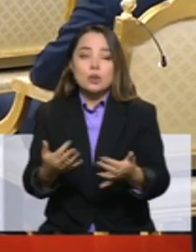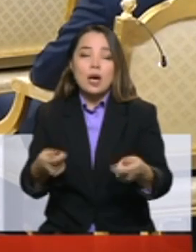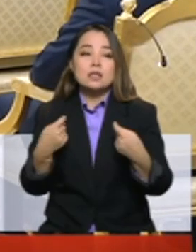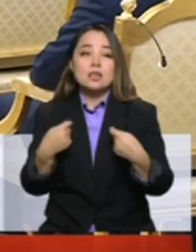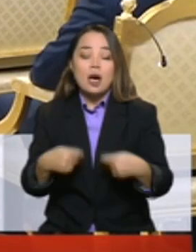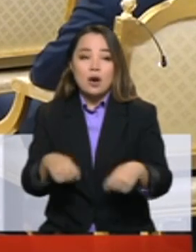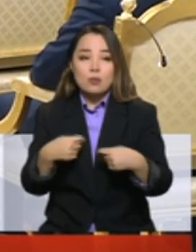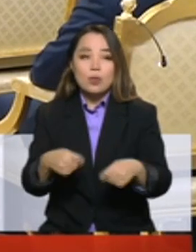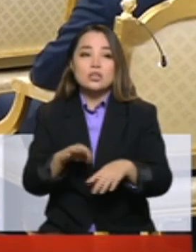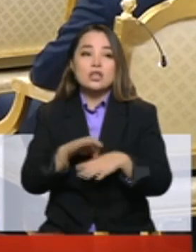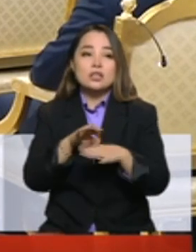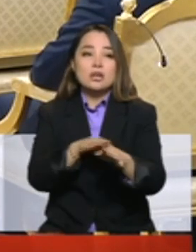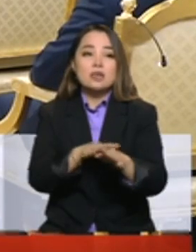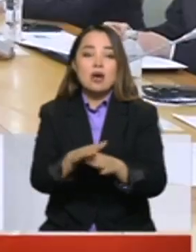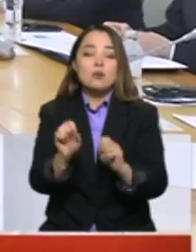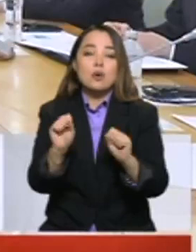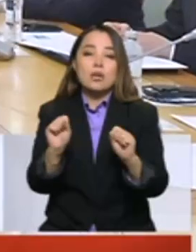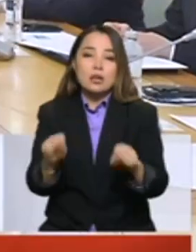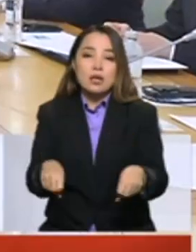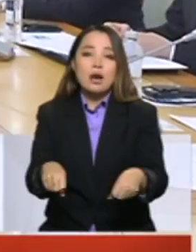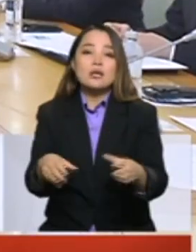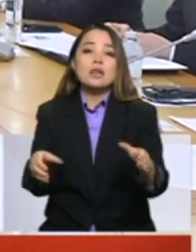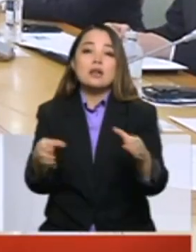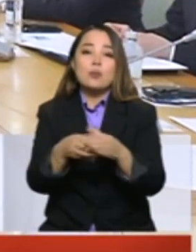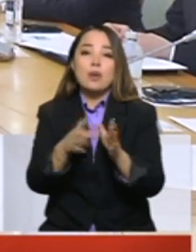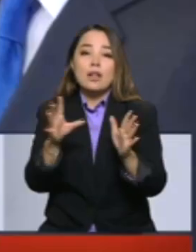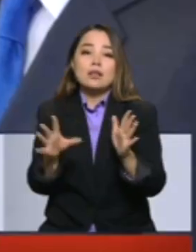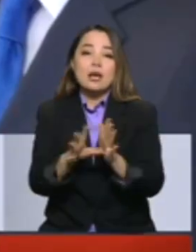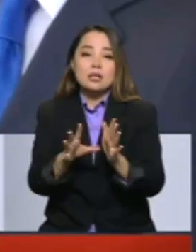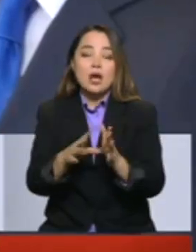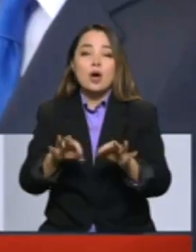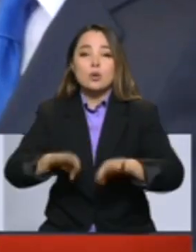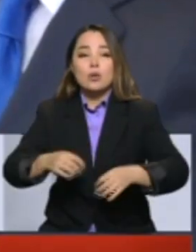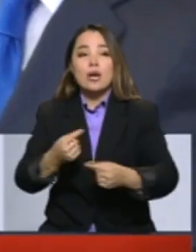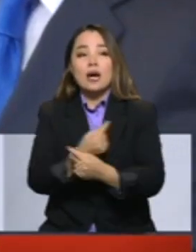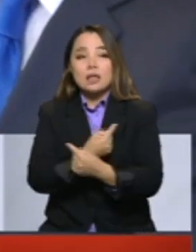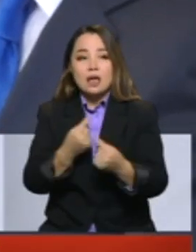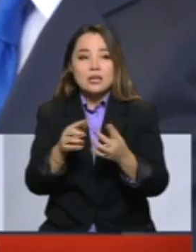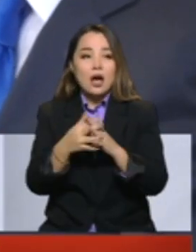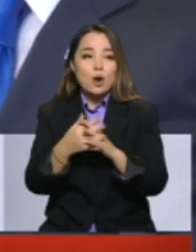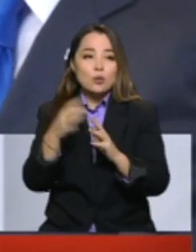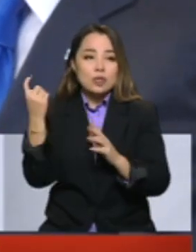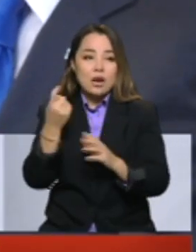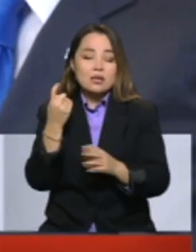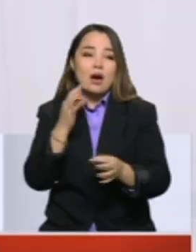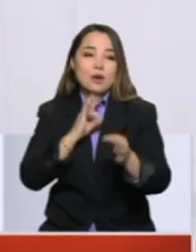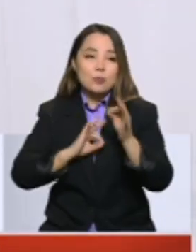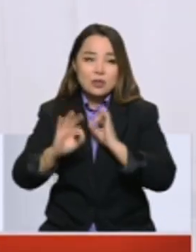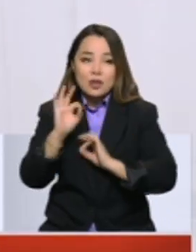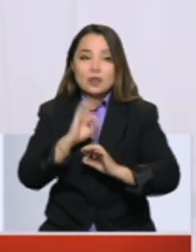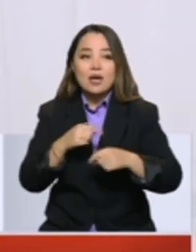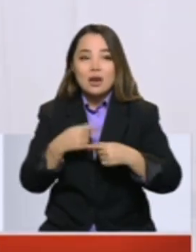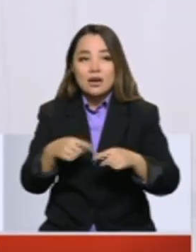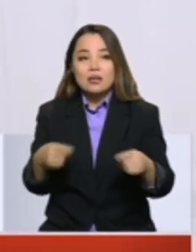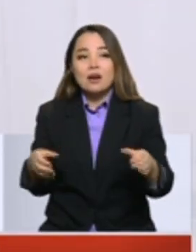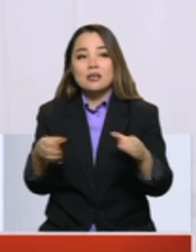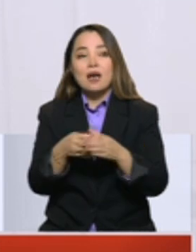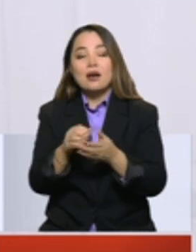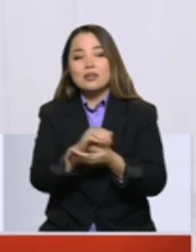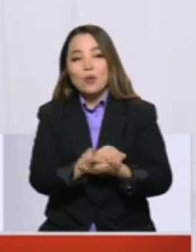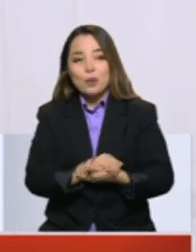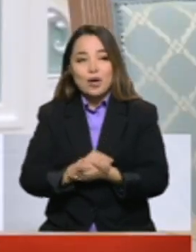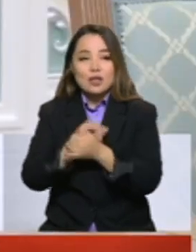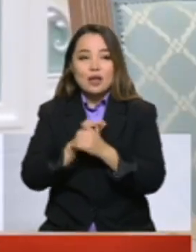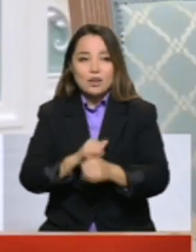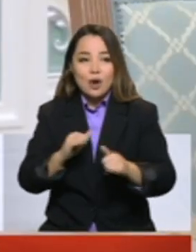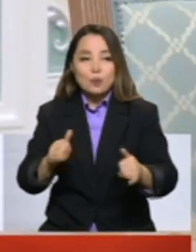тауар жеткізе алады. Тараптар энергетика, көлік логистика, ауыл шаруашылығы мен фармацевтика сынды сан салада ынтымақтастықты